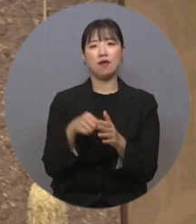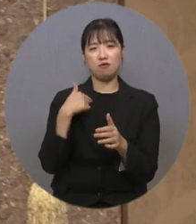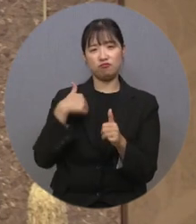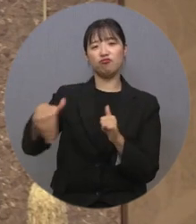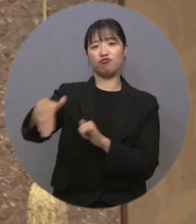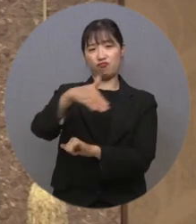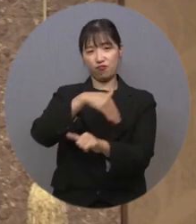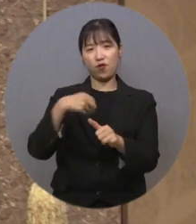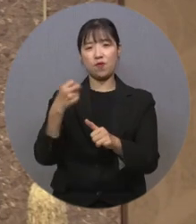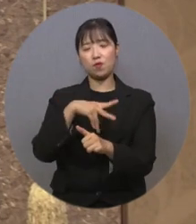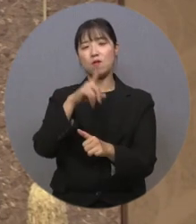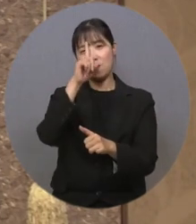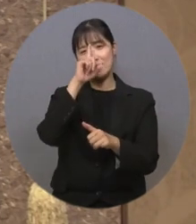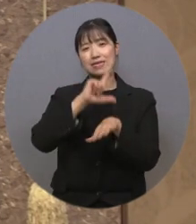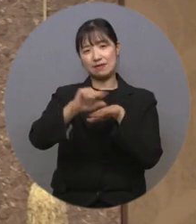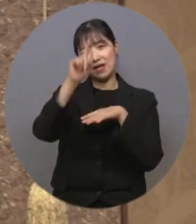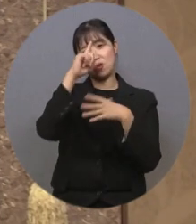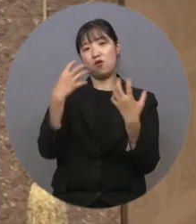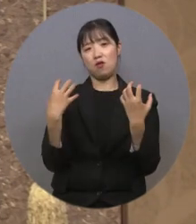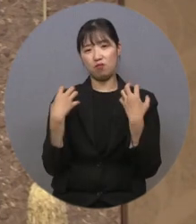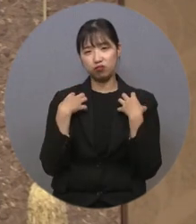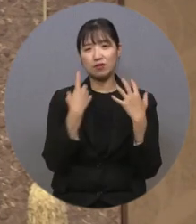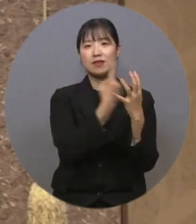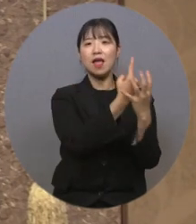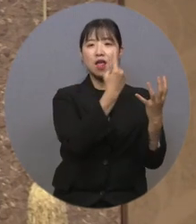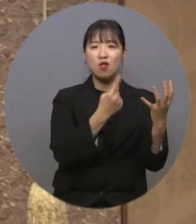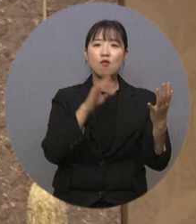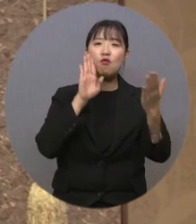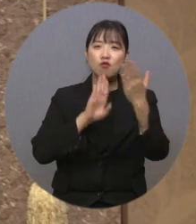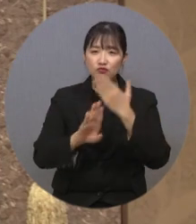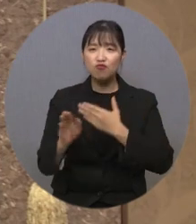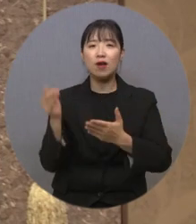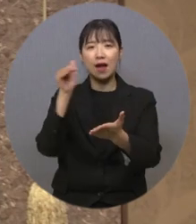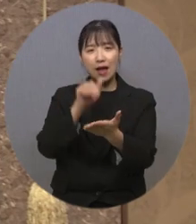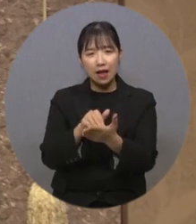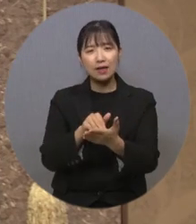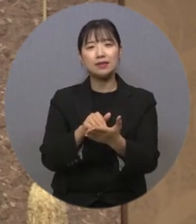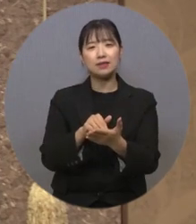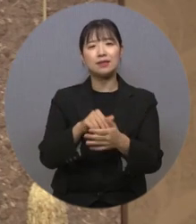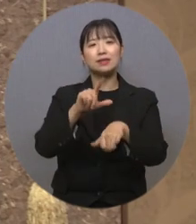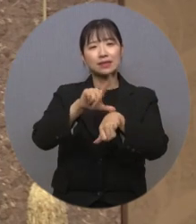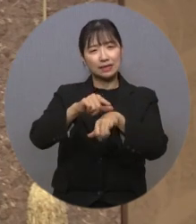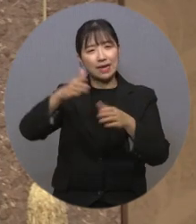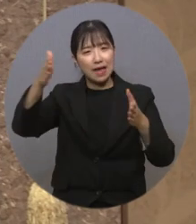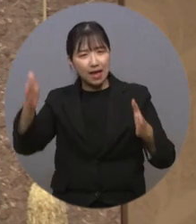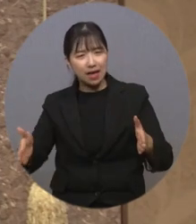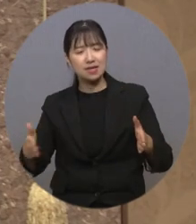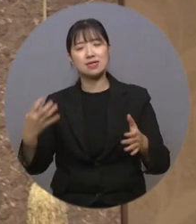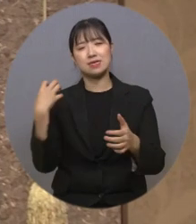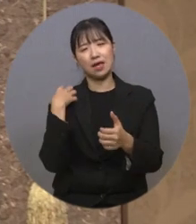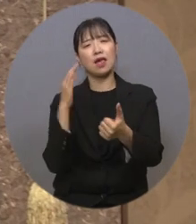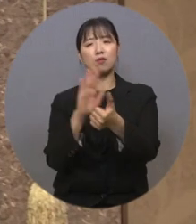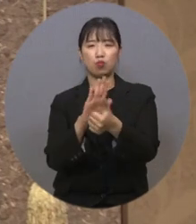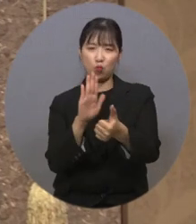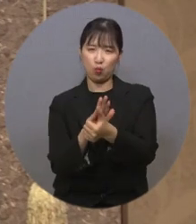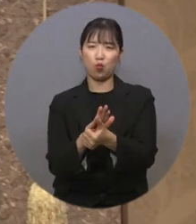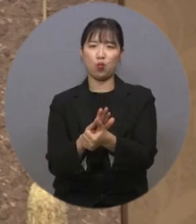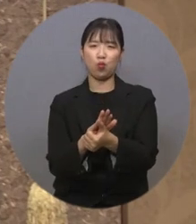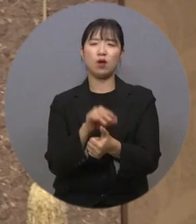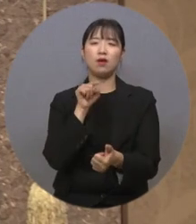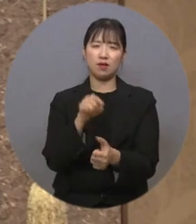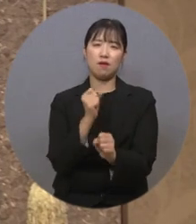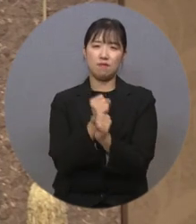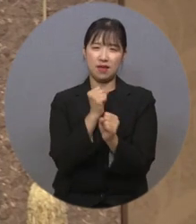주변과 지방자치단체가 퇴소 이후까지도 일정한 시간까지는 책임져주는